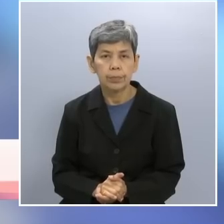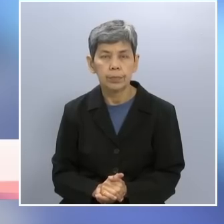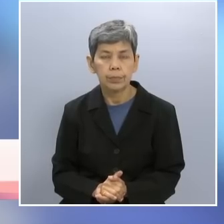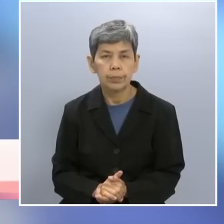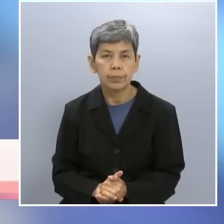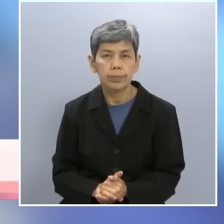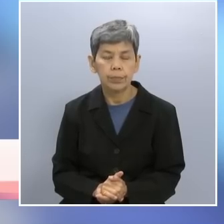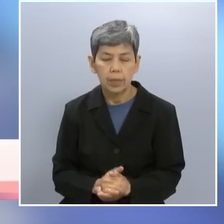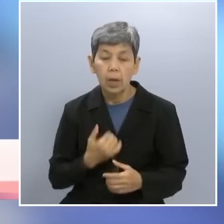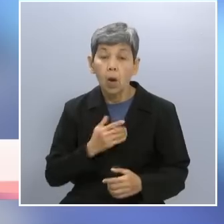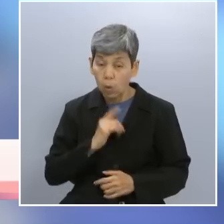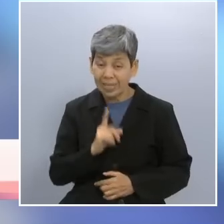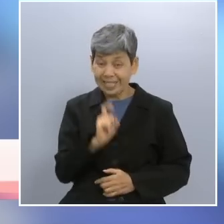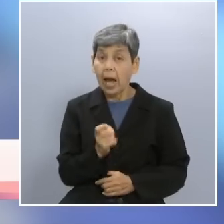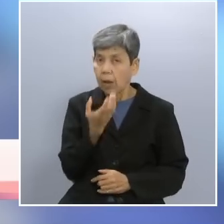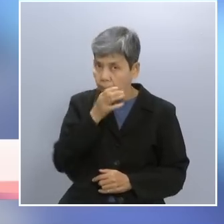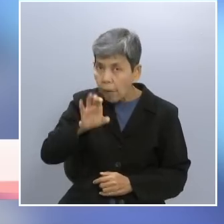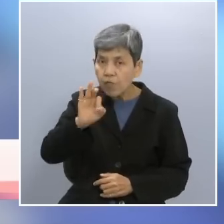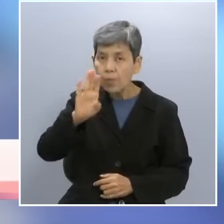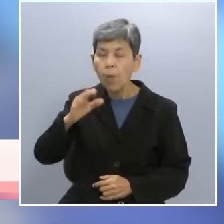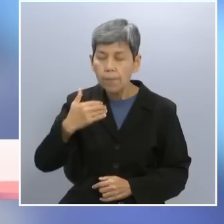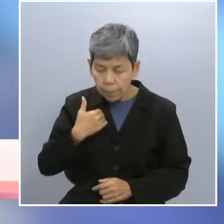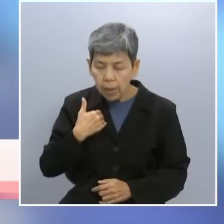ผู้ตายก็โพสต์อีกนะฮะ